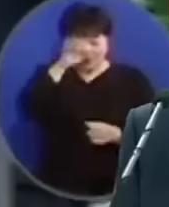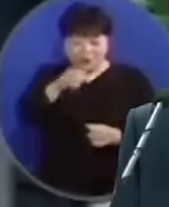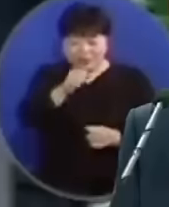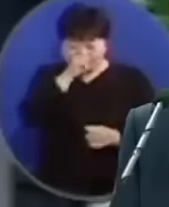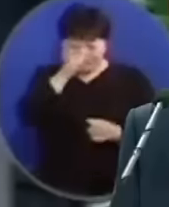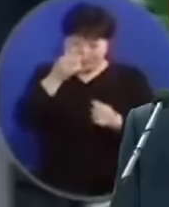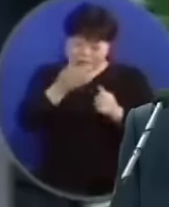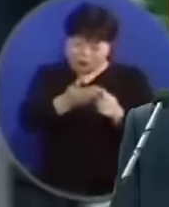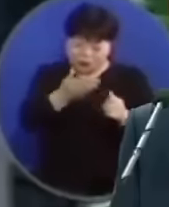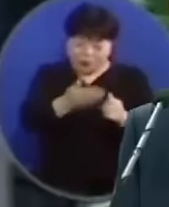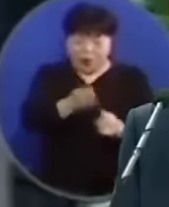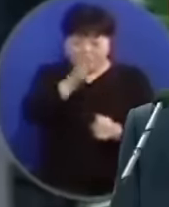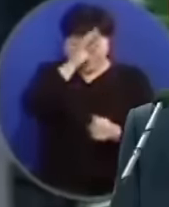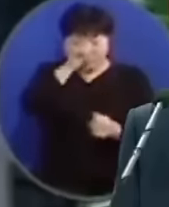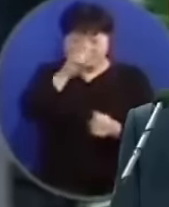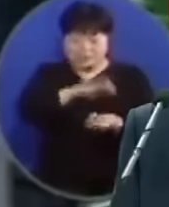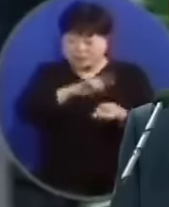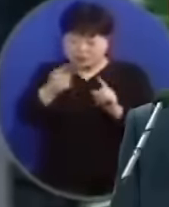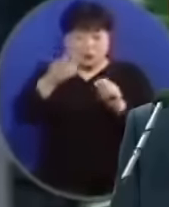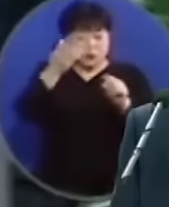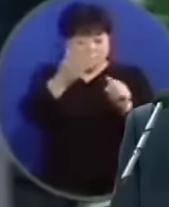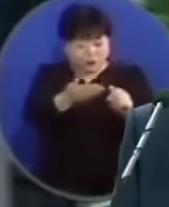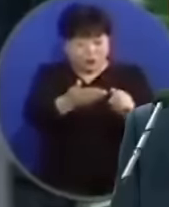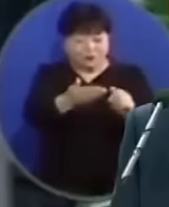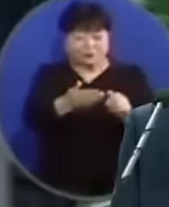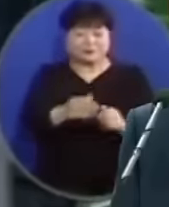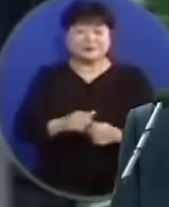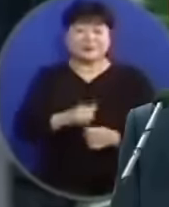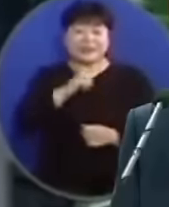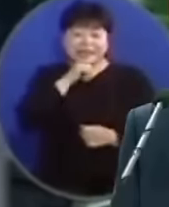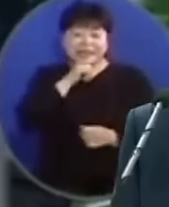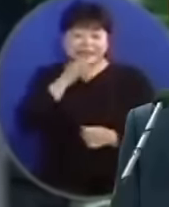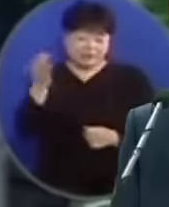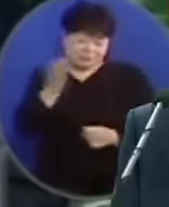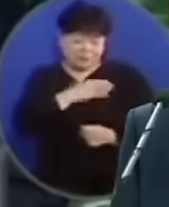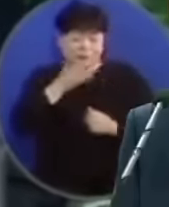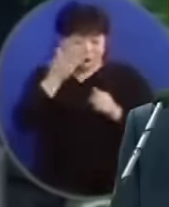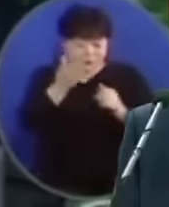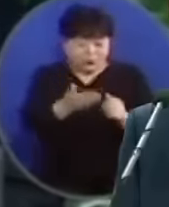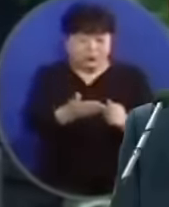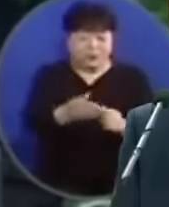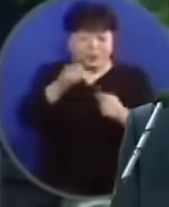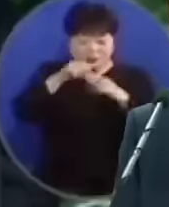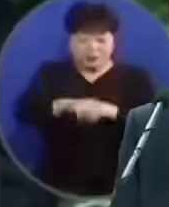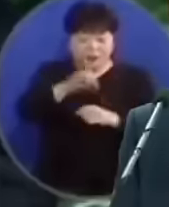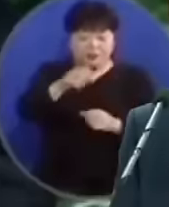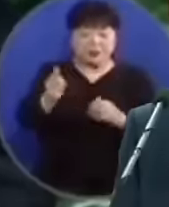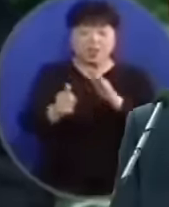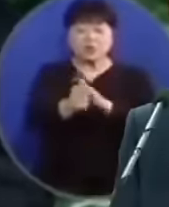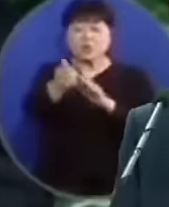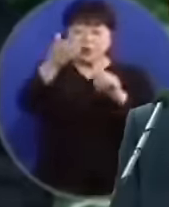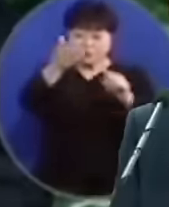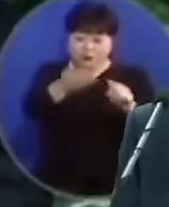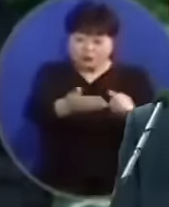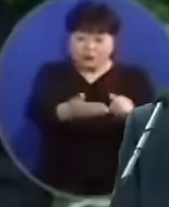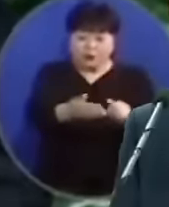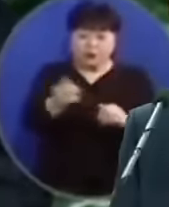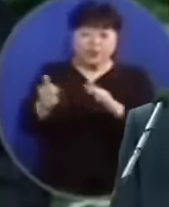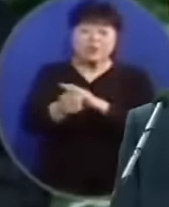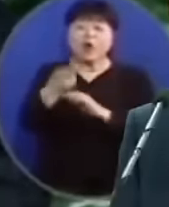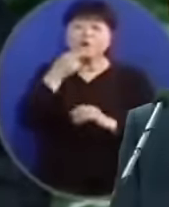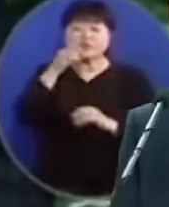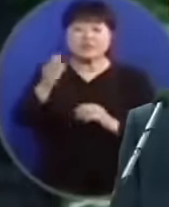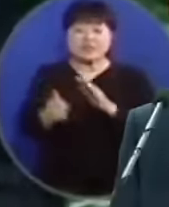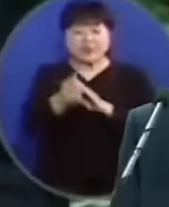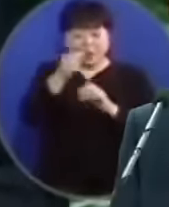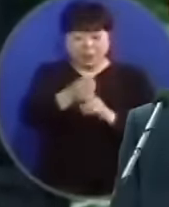선을 짓고 병이 있는 곳에 치료를 짓고 가난이 있는 곳에 부요를 짓고 절망이 있는 곳에 소망을 짓고 희망이 없는 곳에